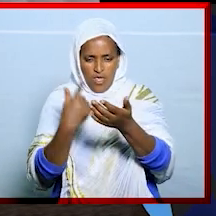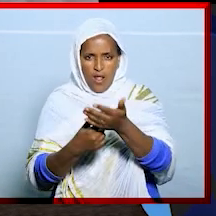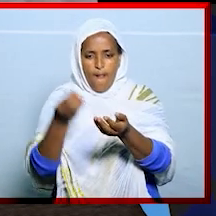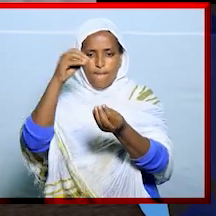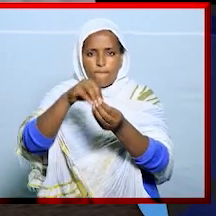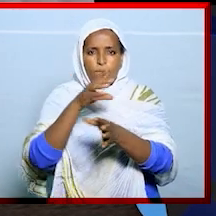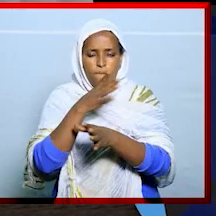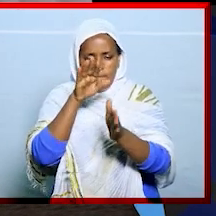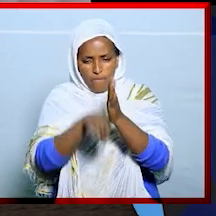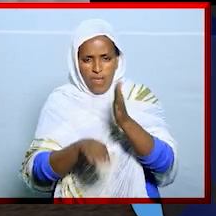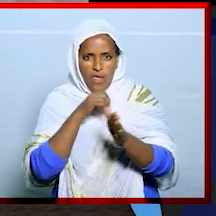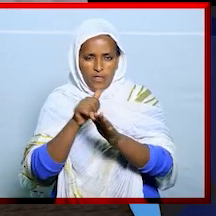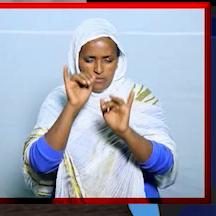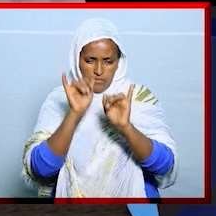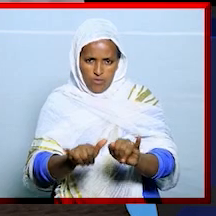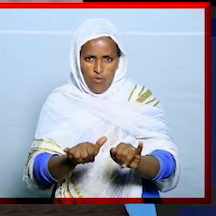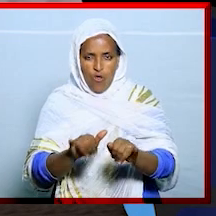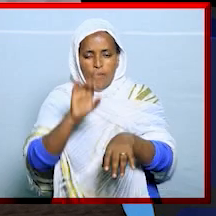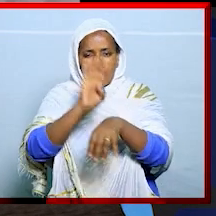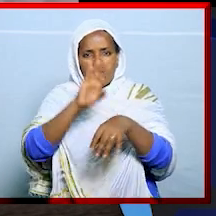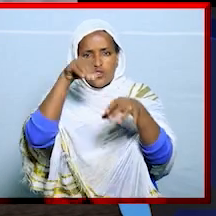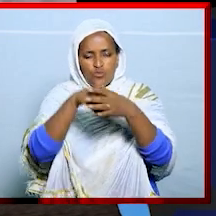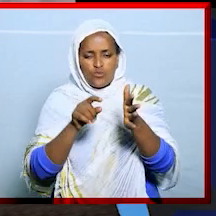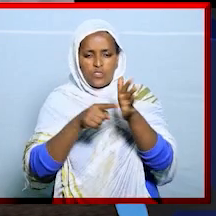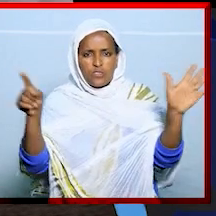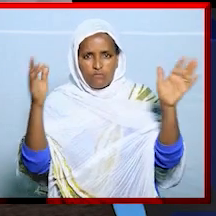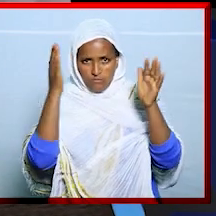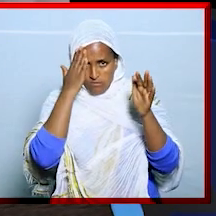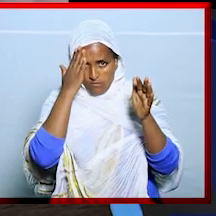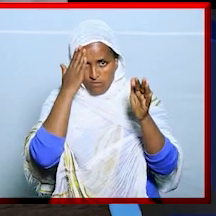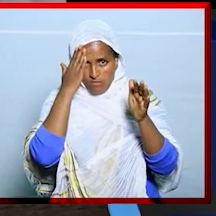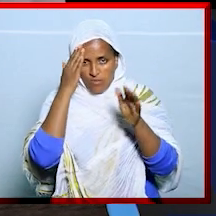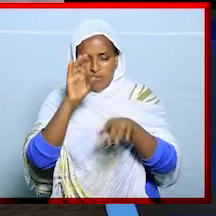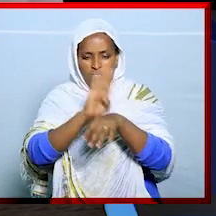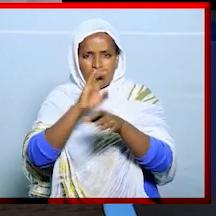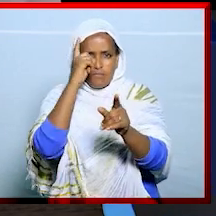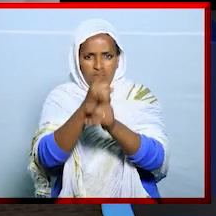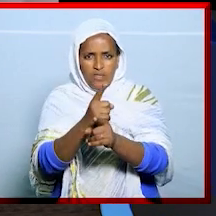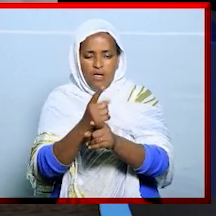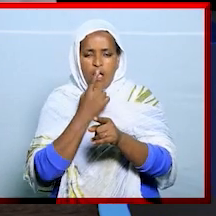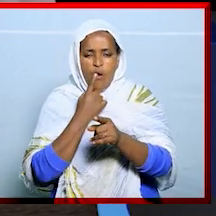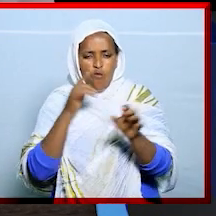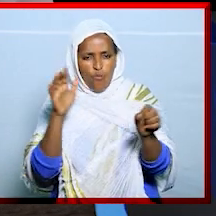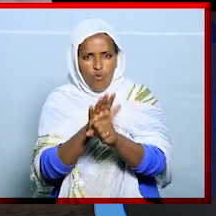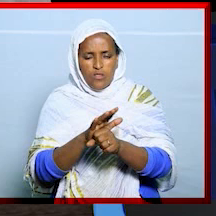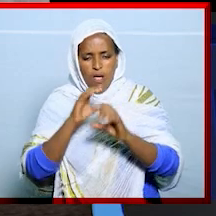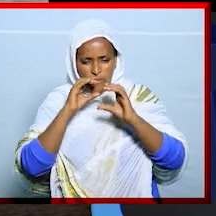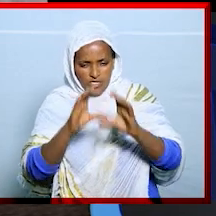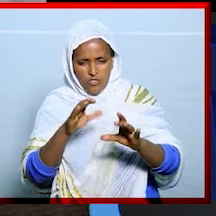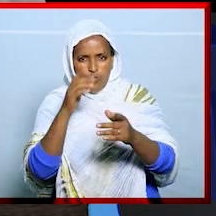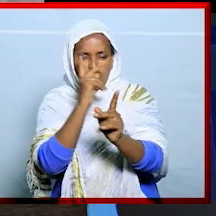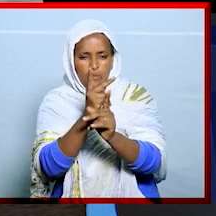ይባላል። ይሄ የማይጨመርበት የማይቀነስበት ነው። በቤተክርስቲያን ውስጥ በግልጥ የታወቀ ቤተክርስቲያን በሚገባ አፏን